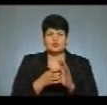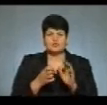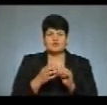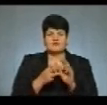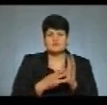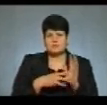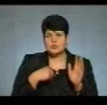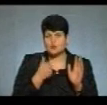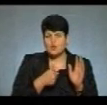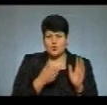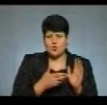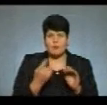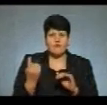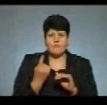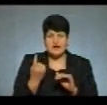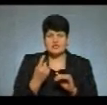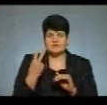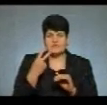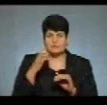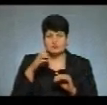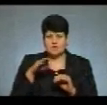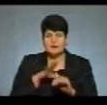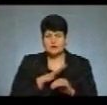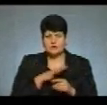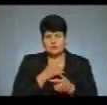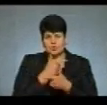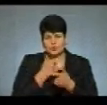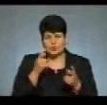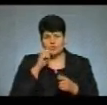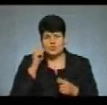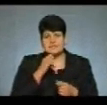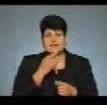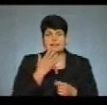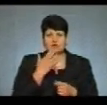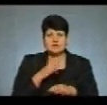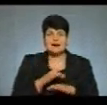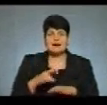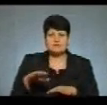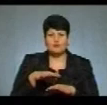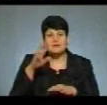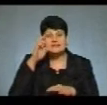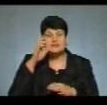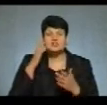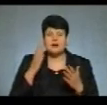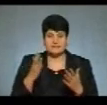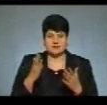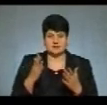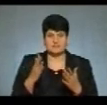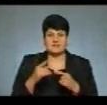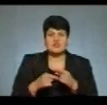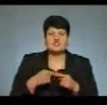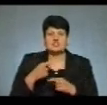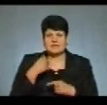1918 року. Вперше в 20 столітті була проголошена Українська Народна Республіка державність. Через